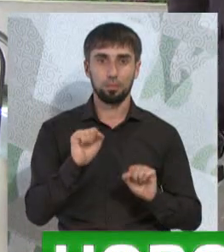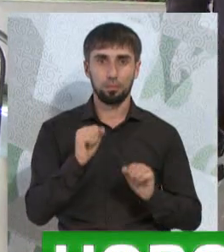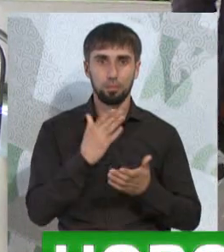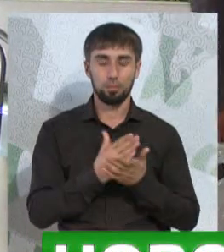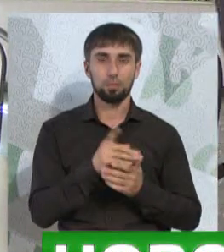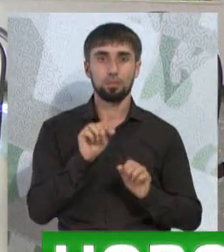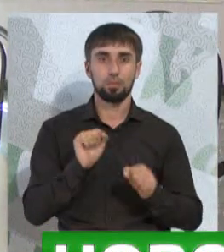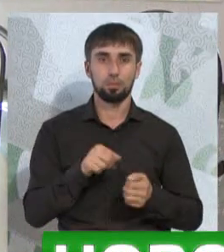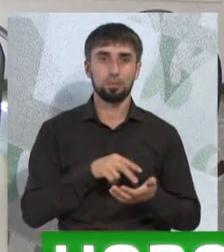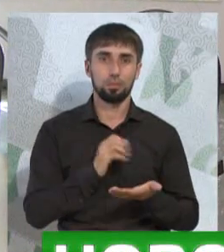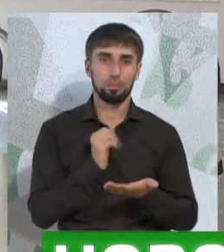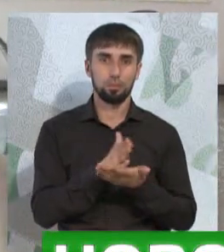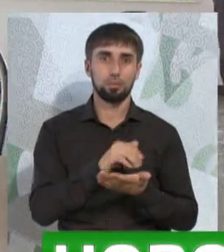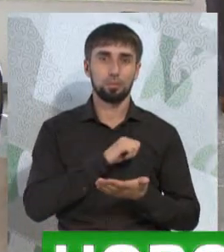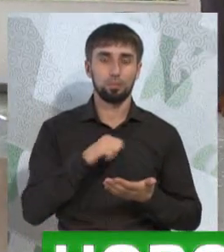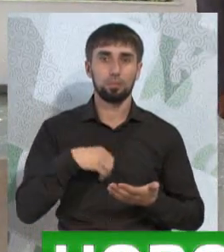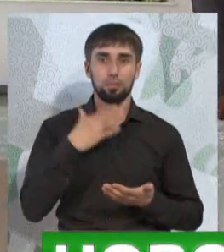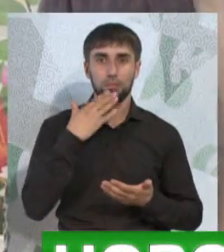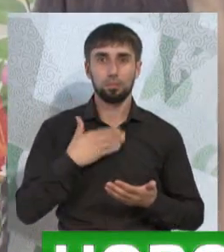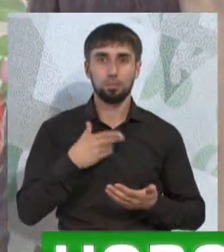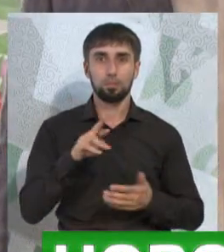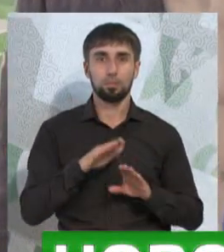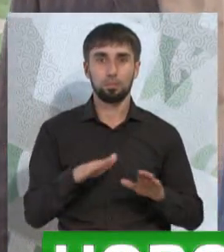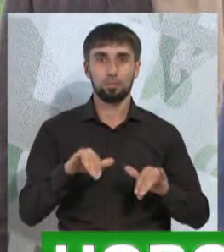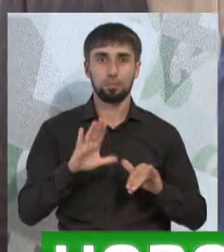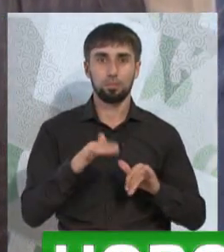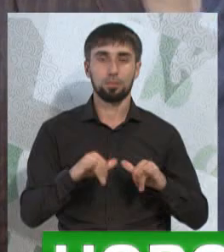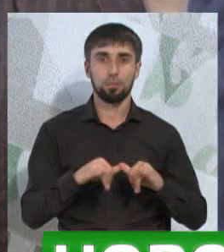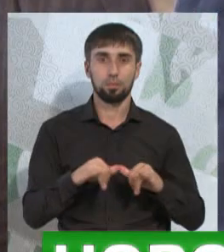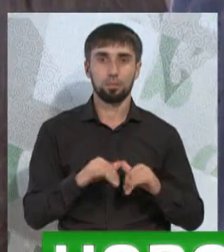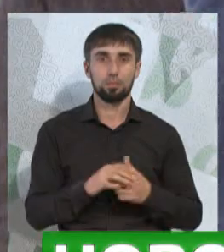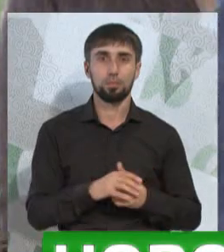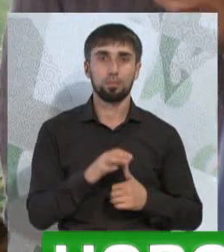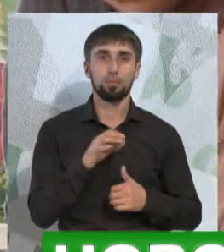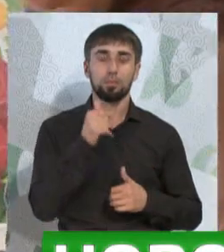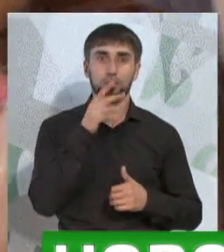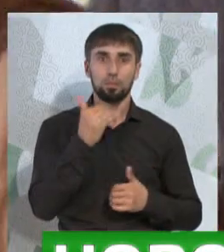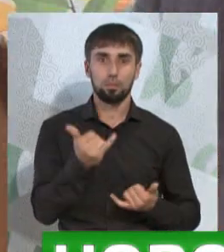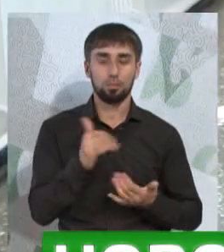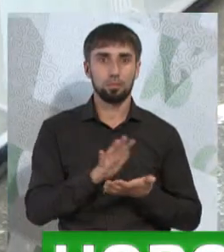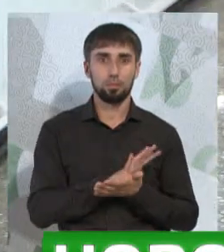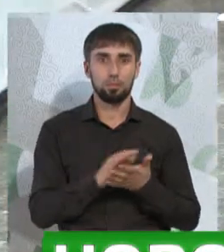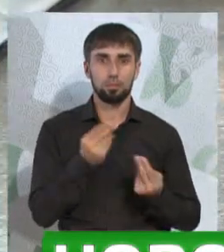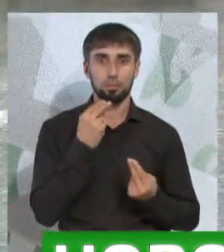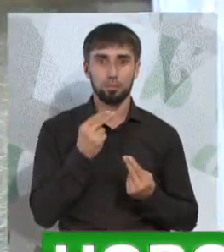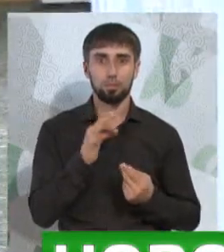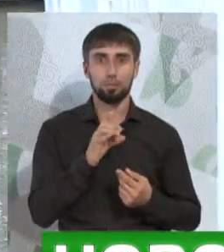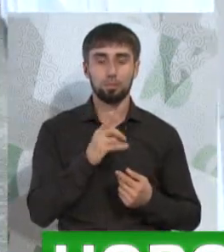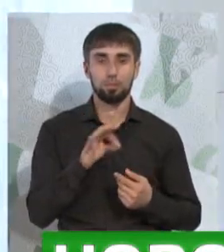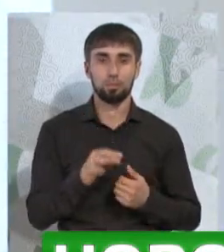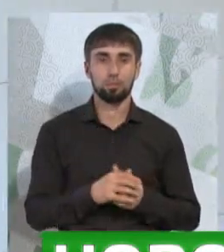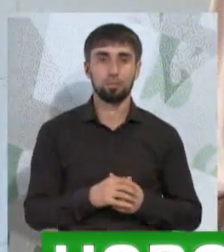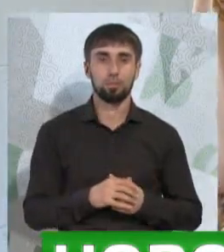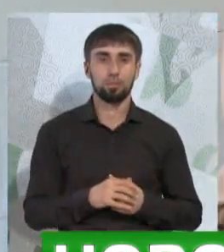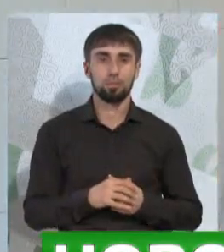соблюдены, можно направляться в самое любимое место для детей – столовую, особенно когда теперь питание бесплатное. Завтрак – это самый важный прием